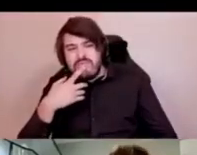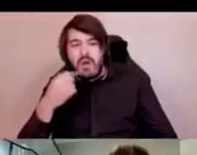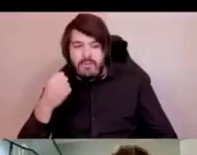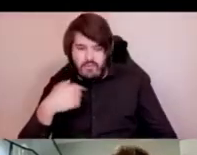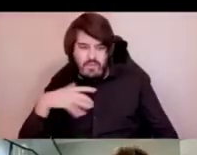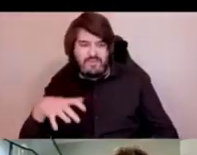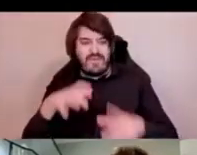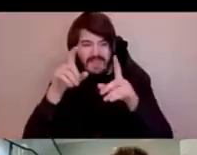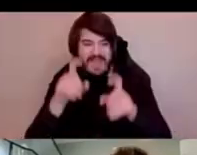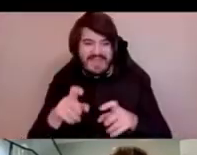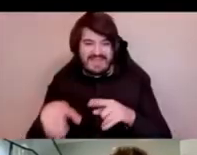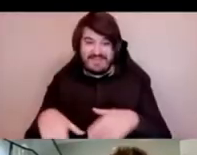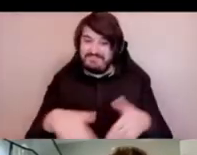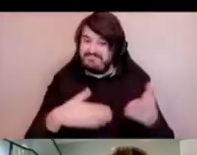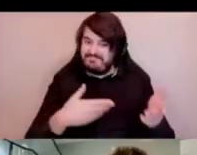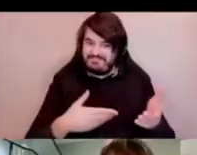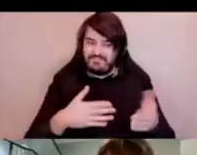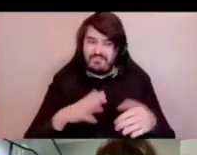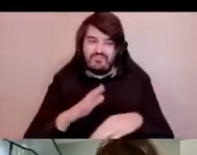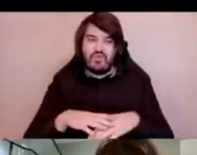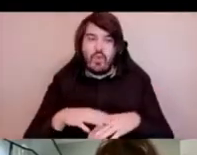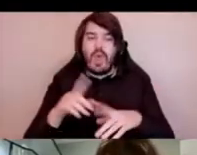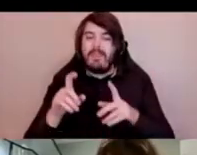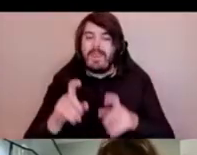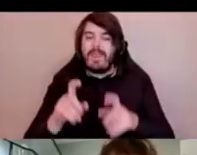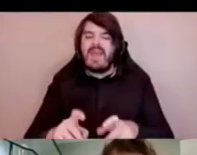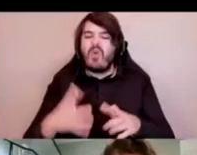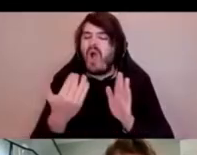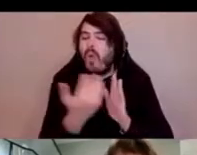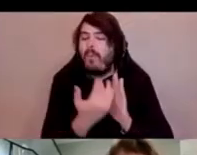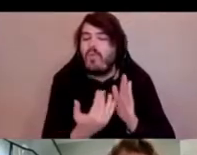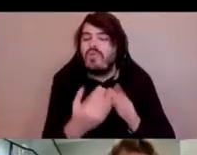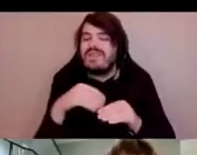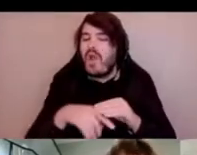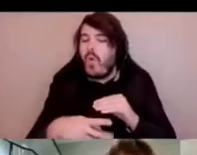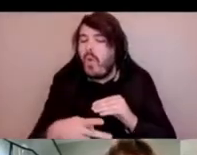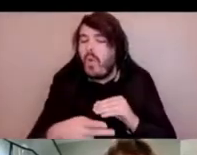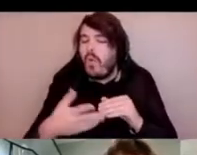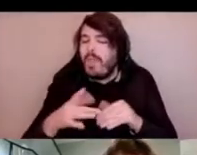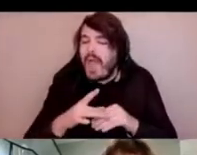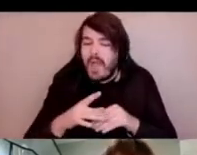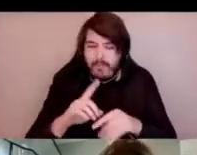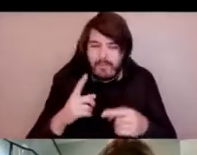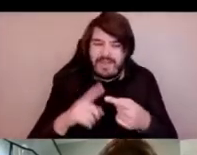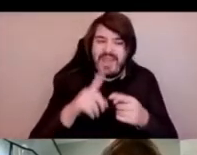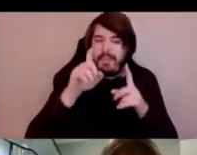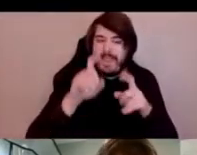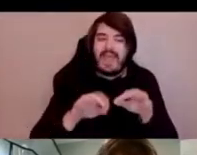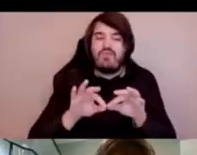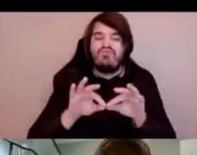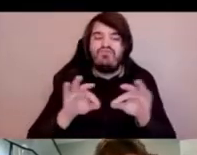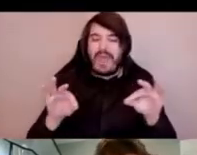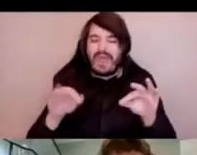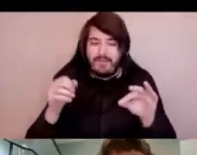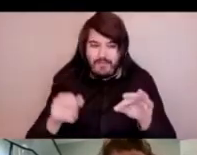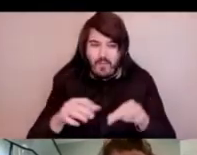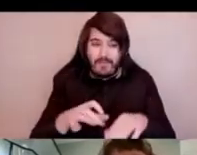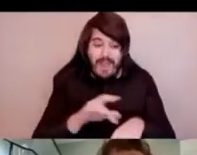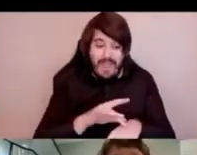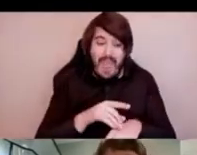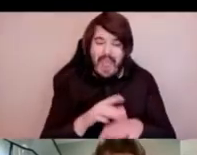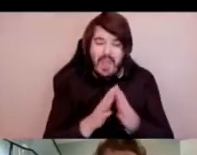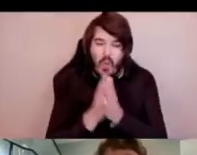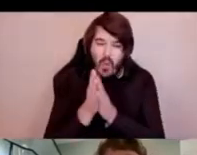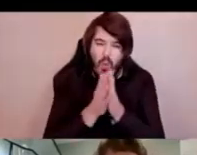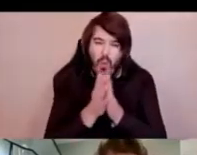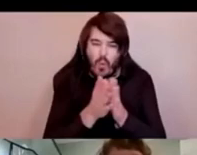On peut faire un test de composition. Alors, il y a premièrement le test du boudin. Vous pouvez prendre une motte de terre, puis